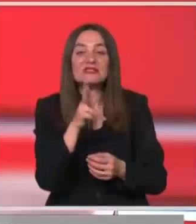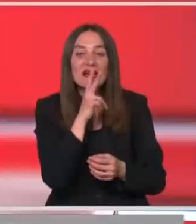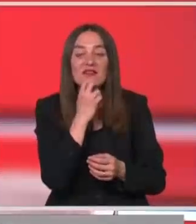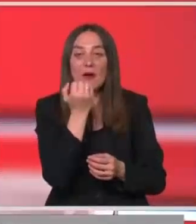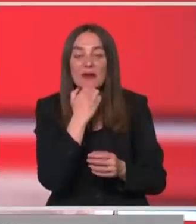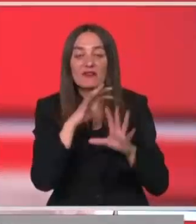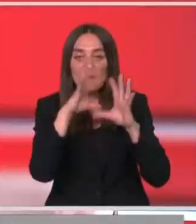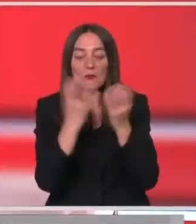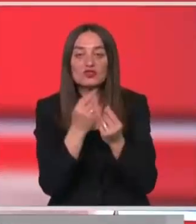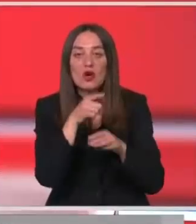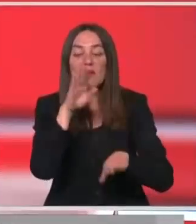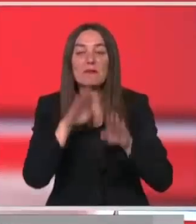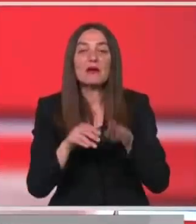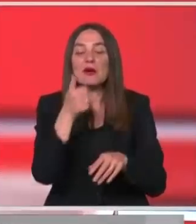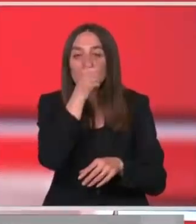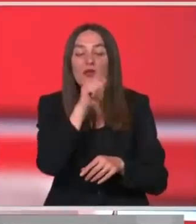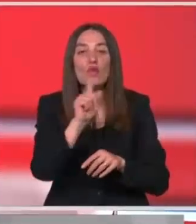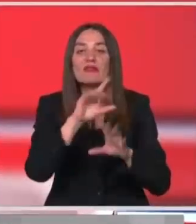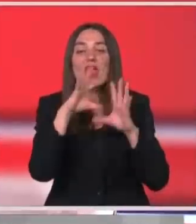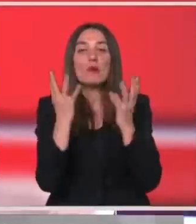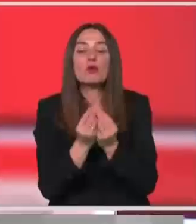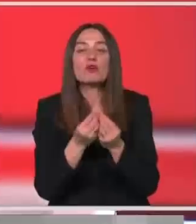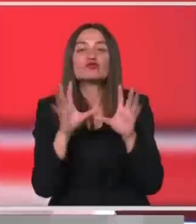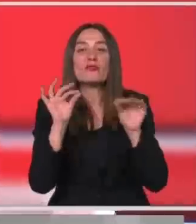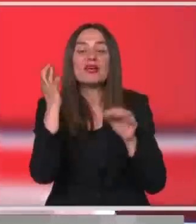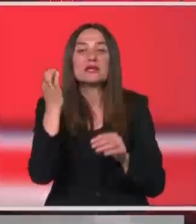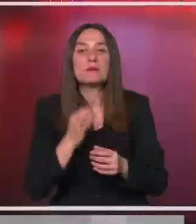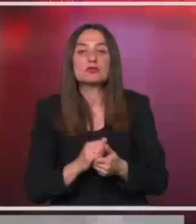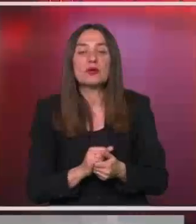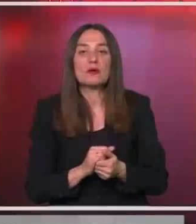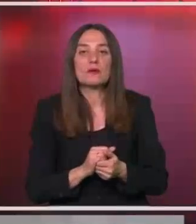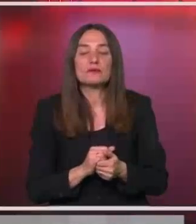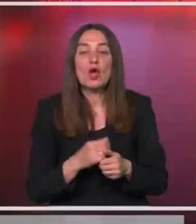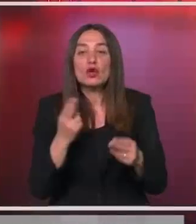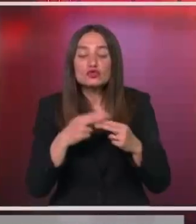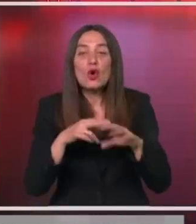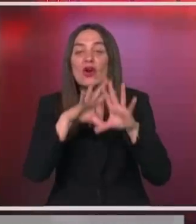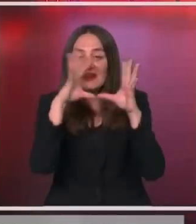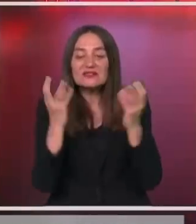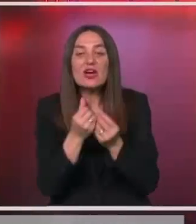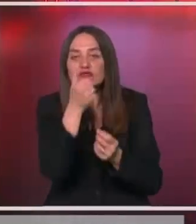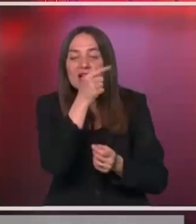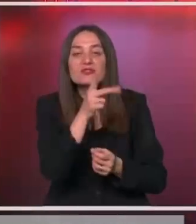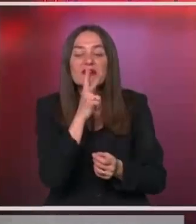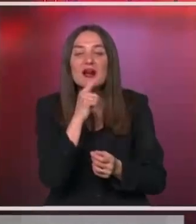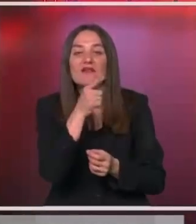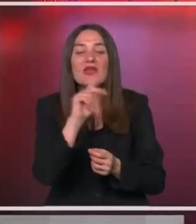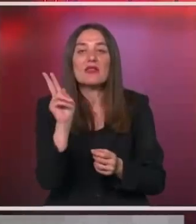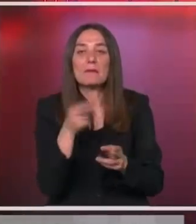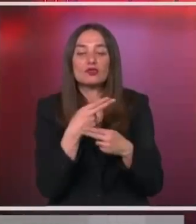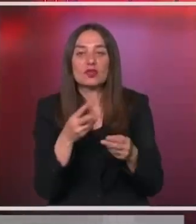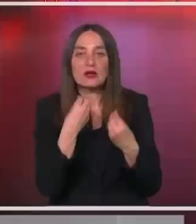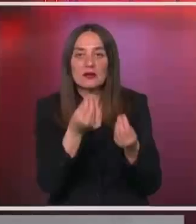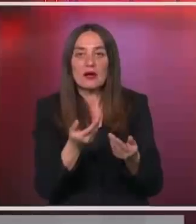je obuhvaćeno ovim merama, šta to nije obuhvaćeno u tih 10%? Pa skoro sve je obuhvaćeno. Šta su vam tražili, a vi niste mogli da izađete u